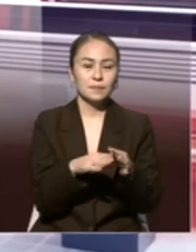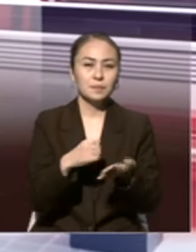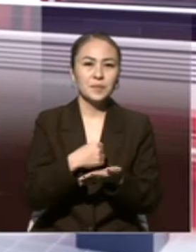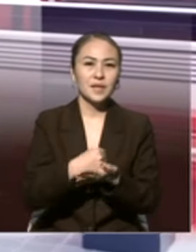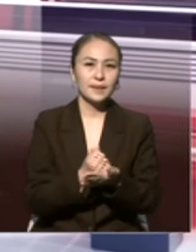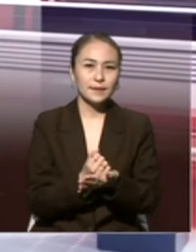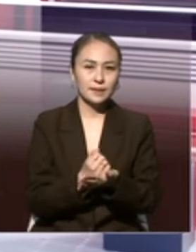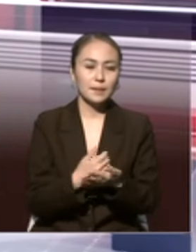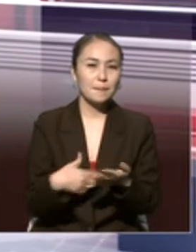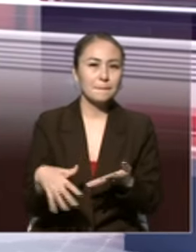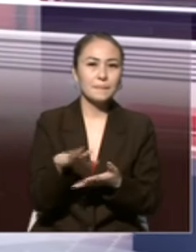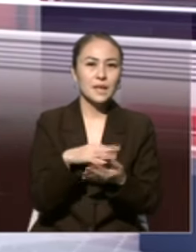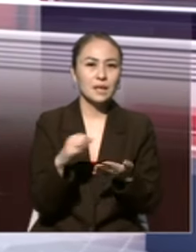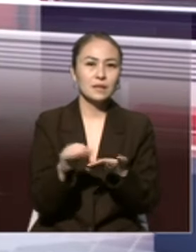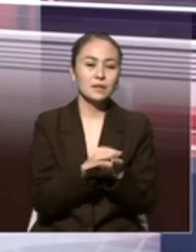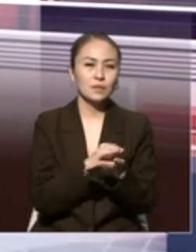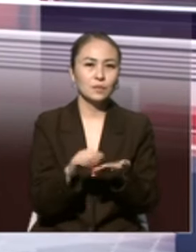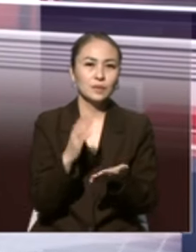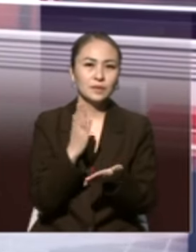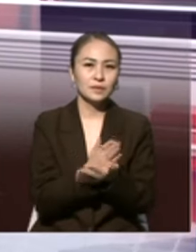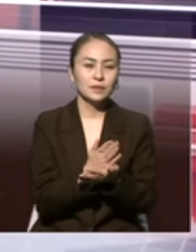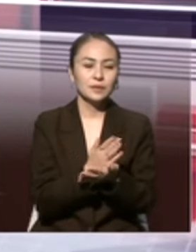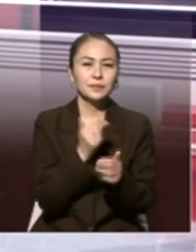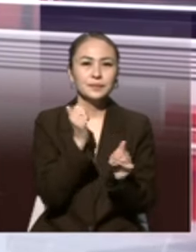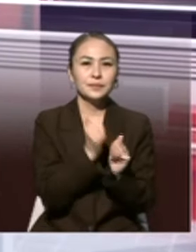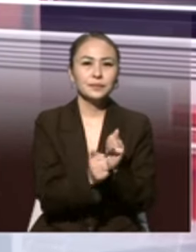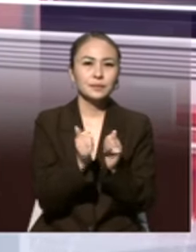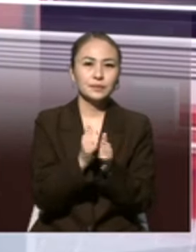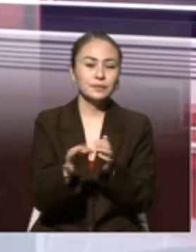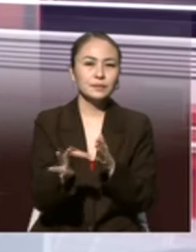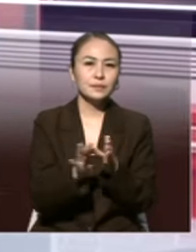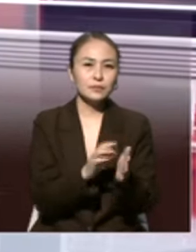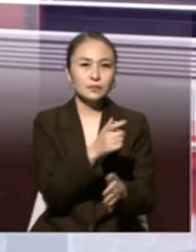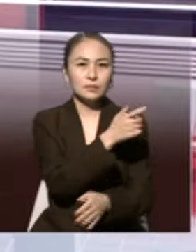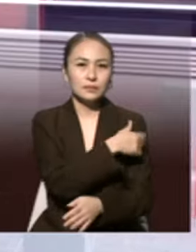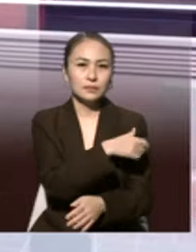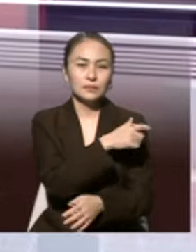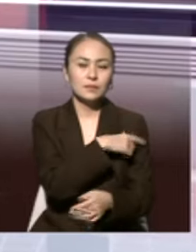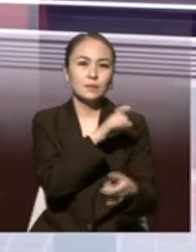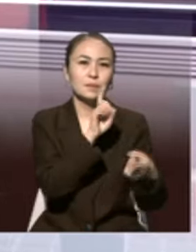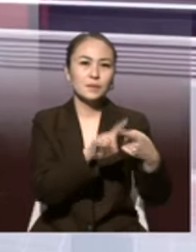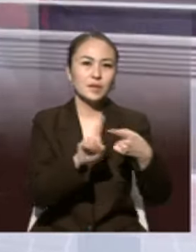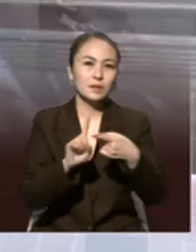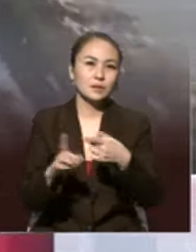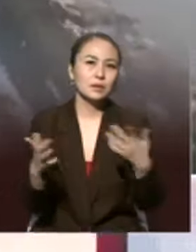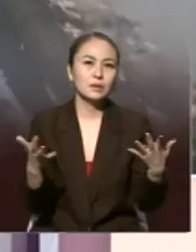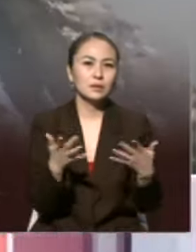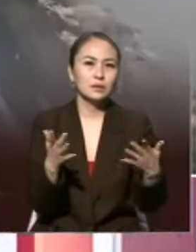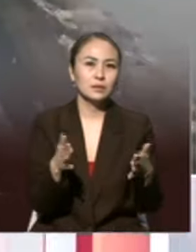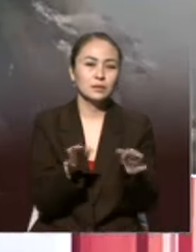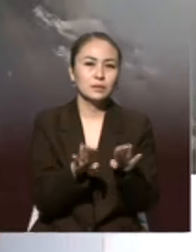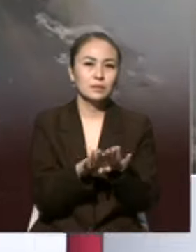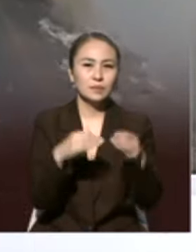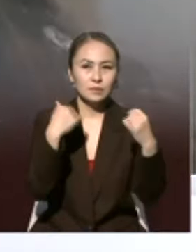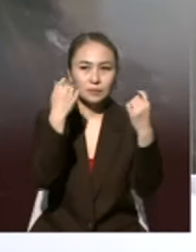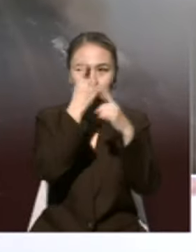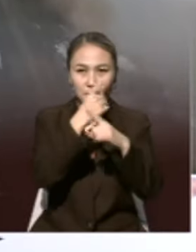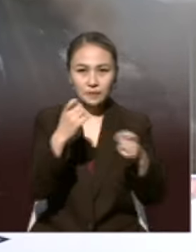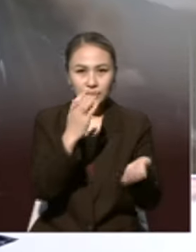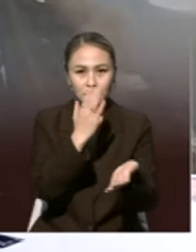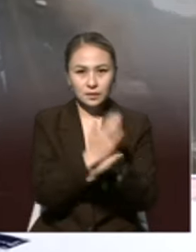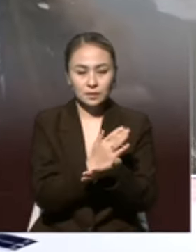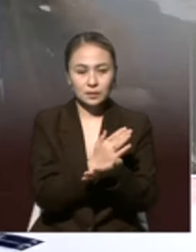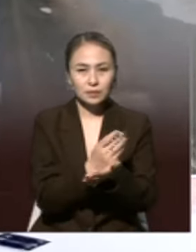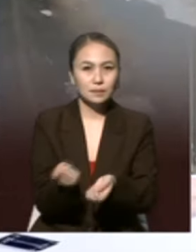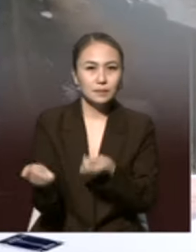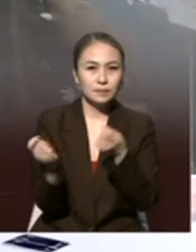бекітілген барлық құжаттар бар, олардың әр жедел кезекшілерімен байланыс қала жүріп отыр, қалай біз хабарлама жүйесін жүргіземіз, қалай